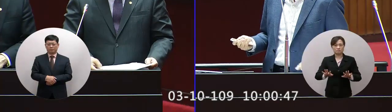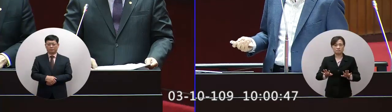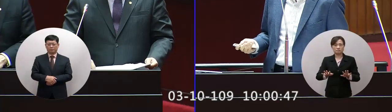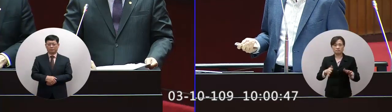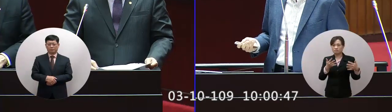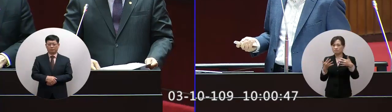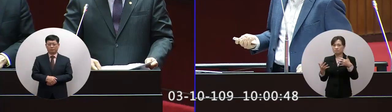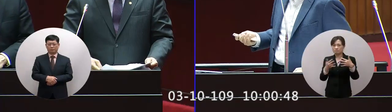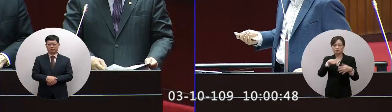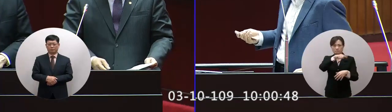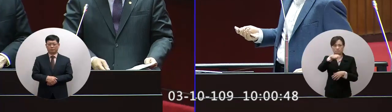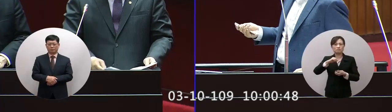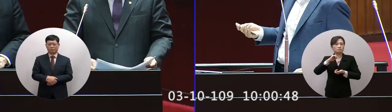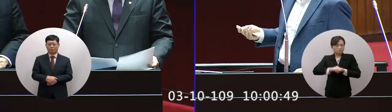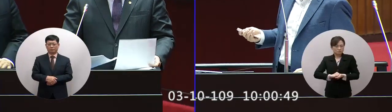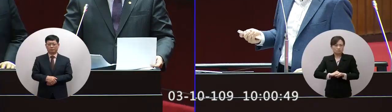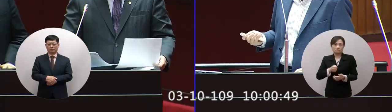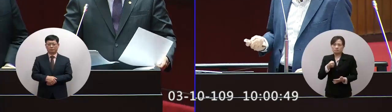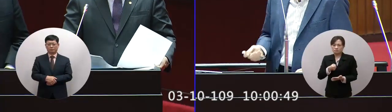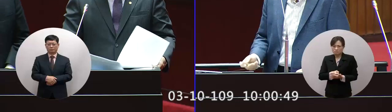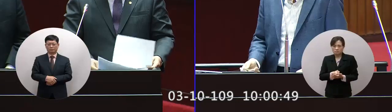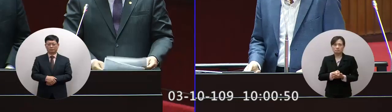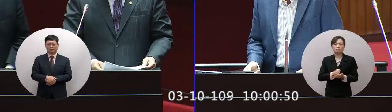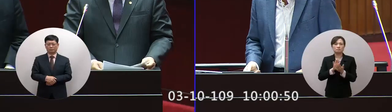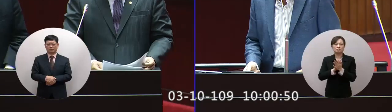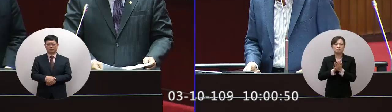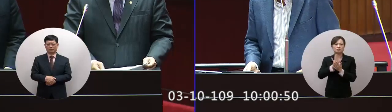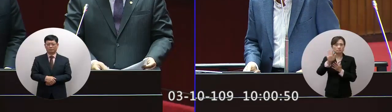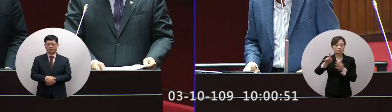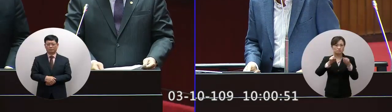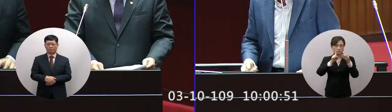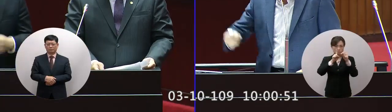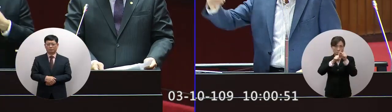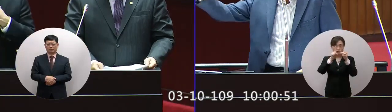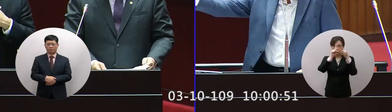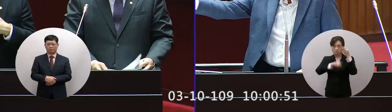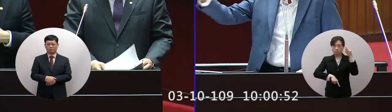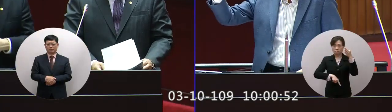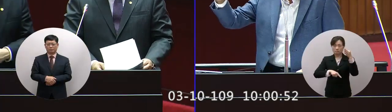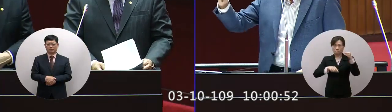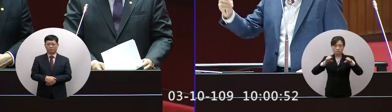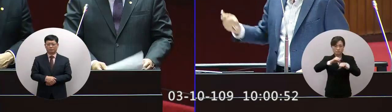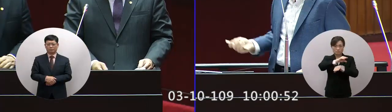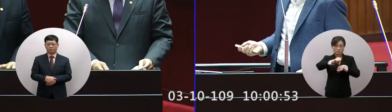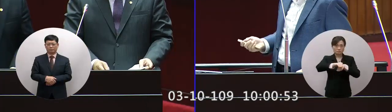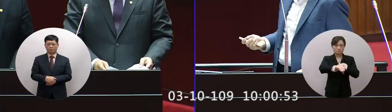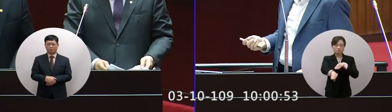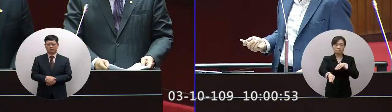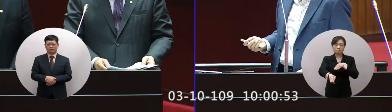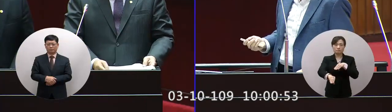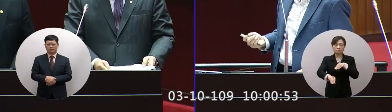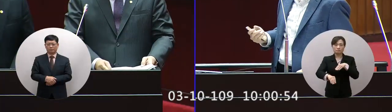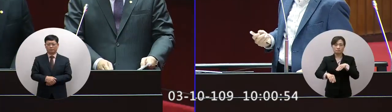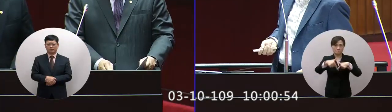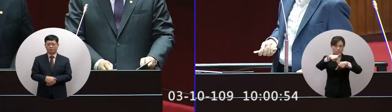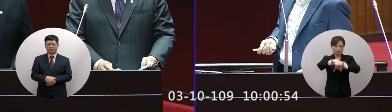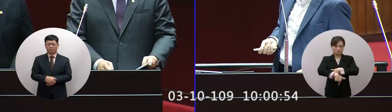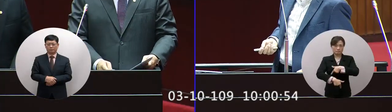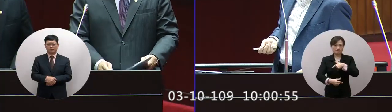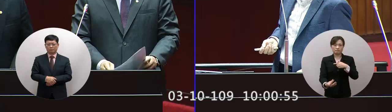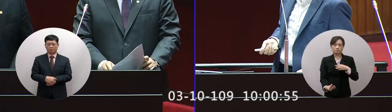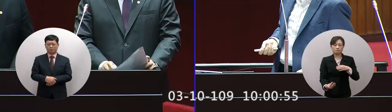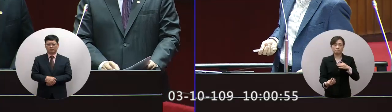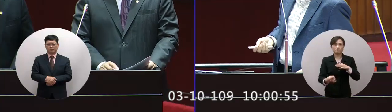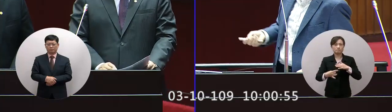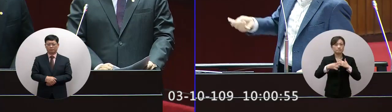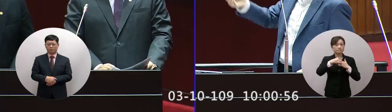上大家下个决心，能不能让我们中丰北路交流道南边来的一个所有的车流